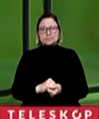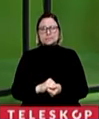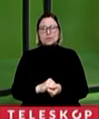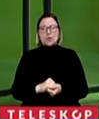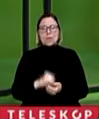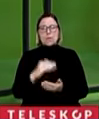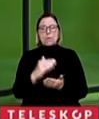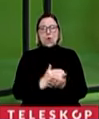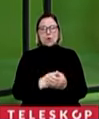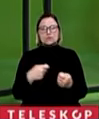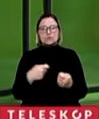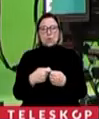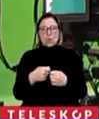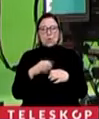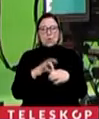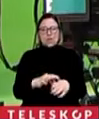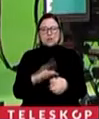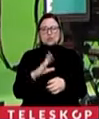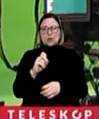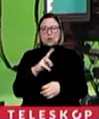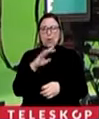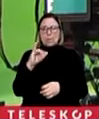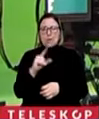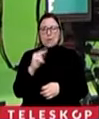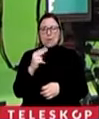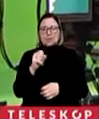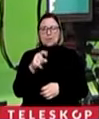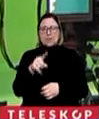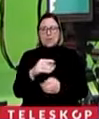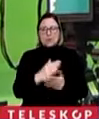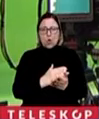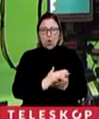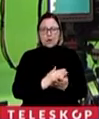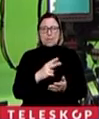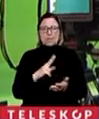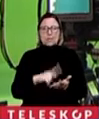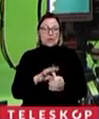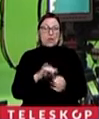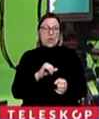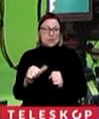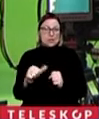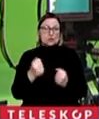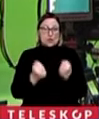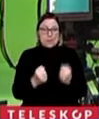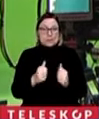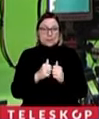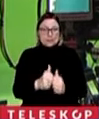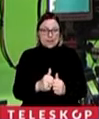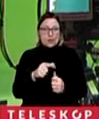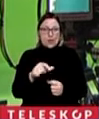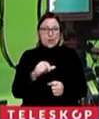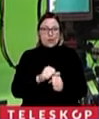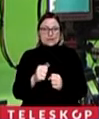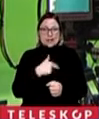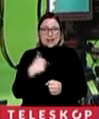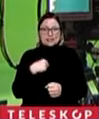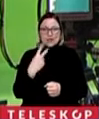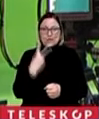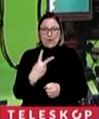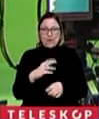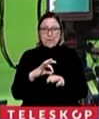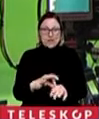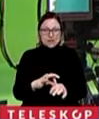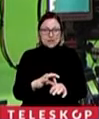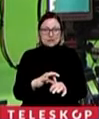współprowadzi Bartłomiej Pomianowski. Ten program bez wątpienia jest dla nas wyzwaniem, a to dlatego, że jest nas dwoje prowadzących.